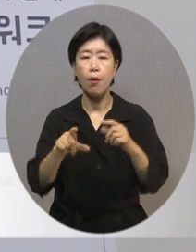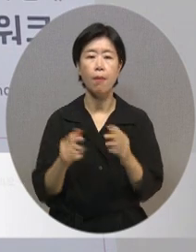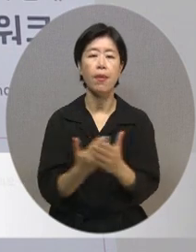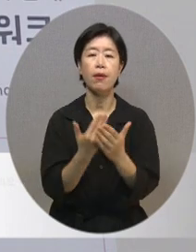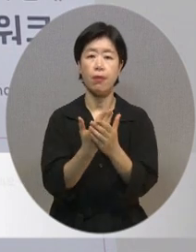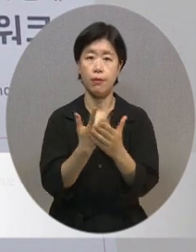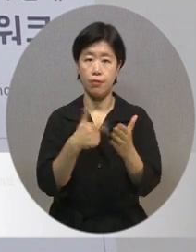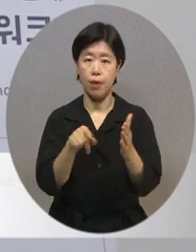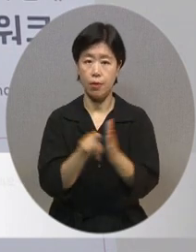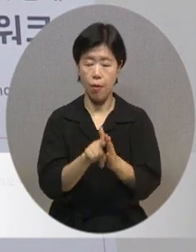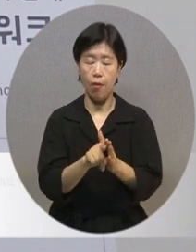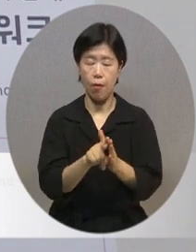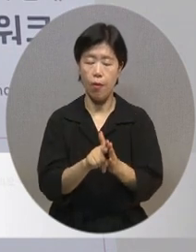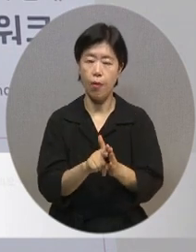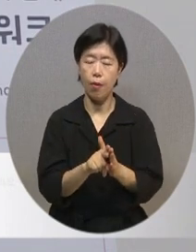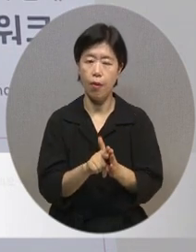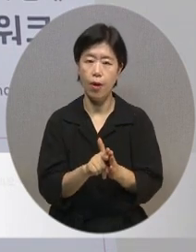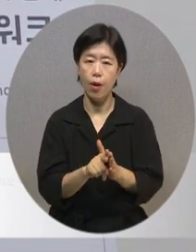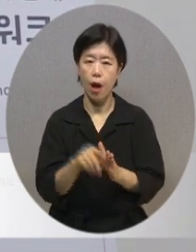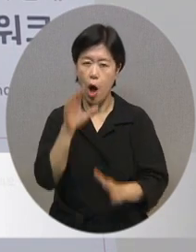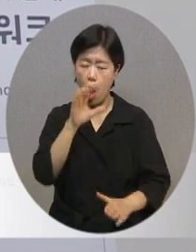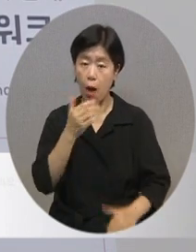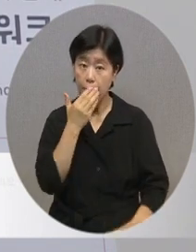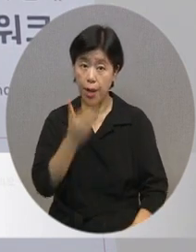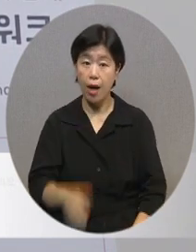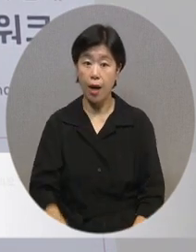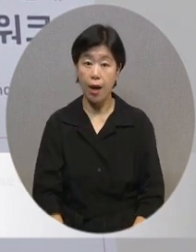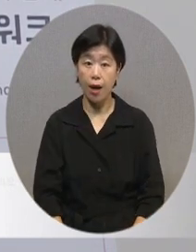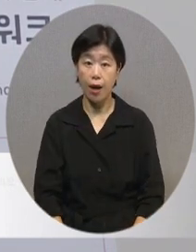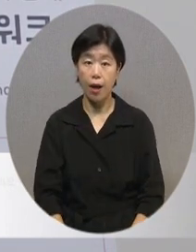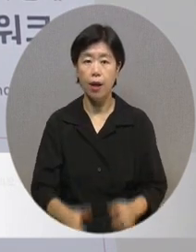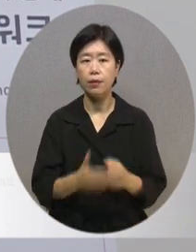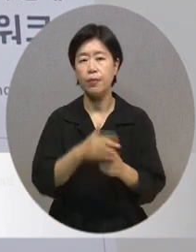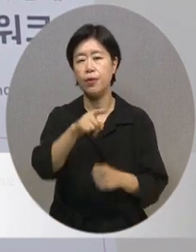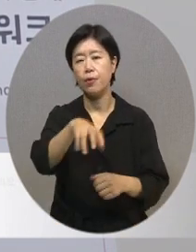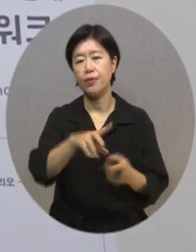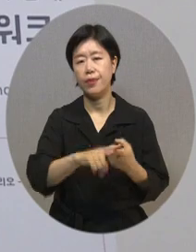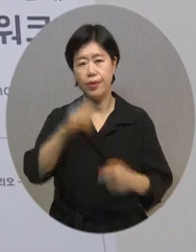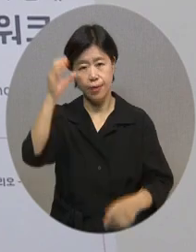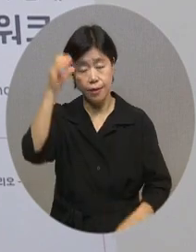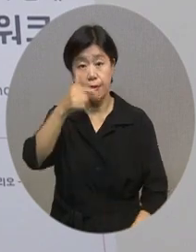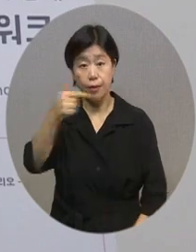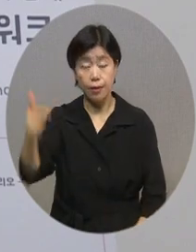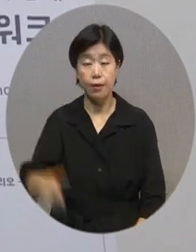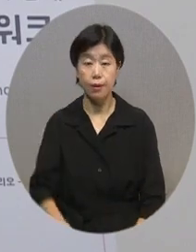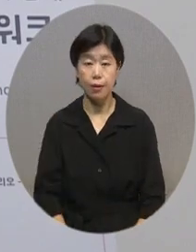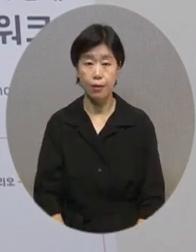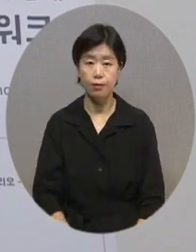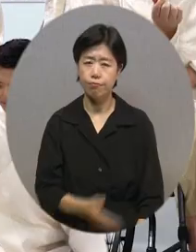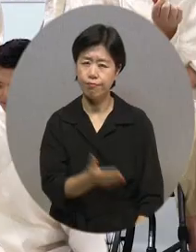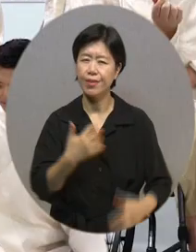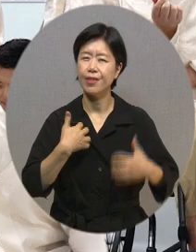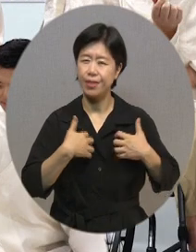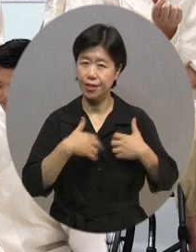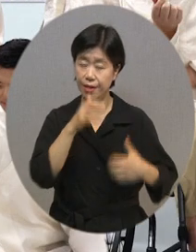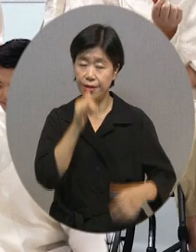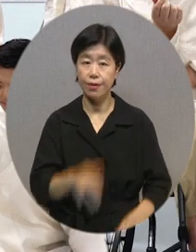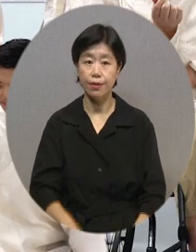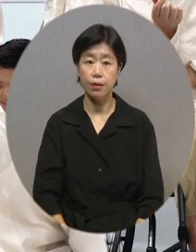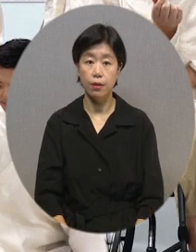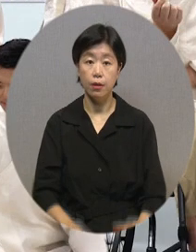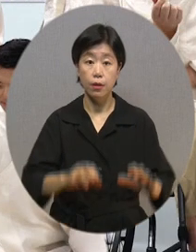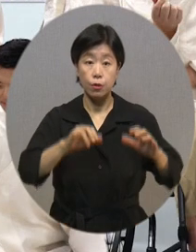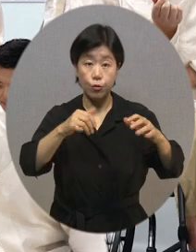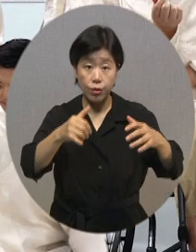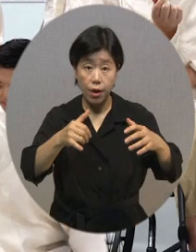자신들을 이렇게 확인하는 이런 부분 자리를 가지고 있어서 부지하게 기대를 하고 있고 그들이 참 즐겨하고 있습니다. 국제적